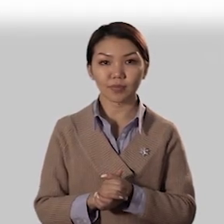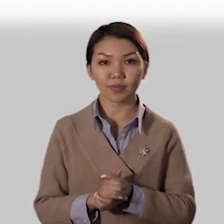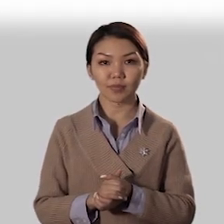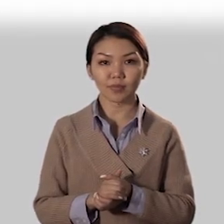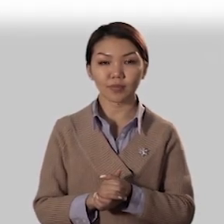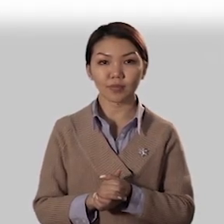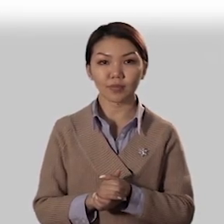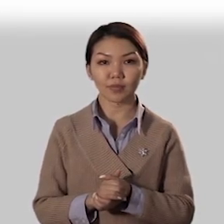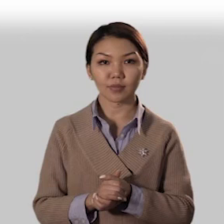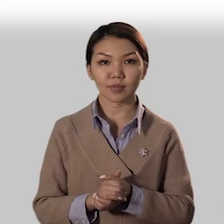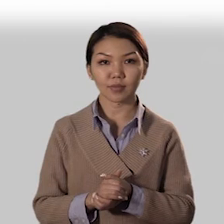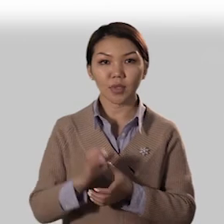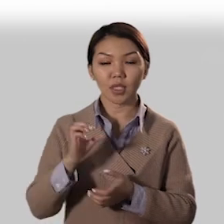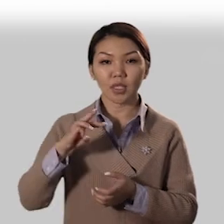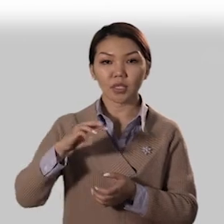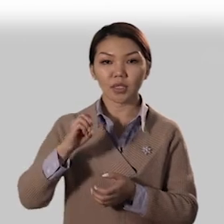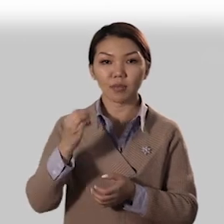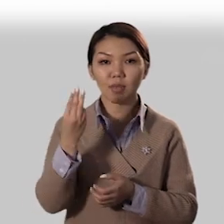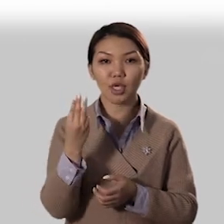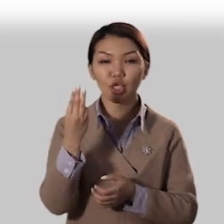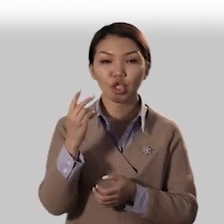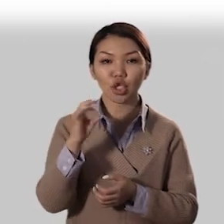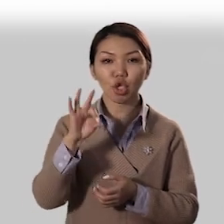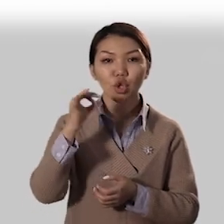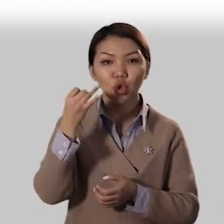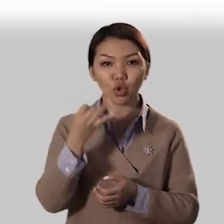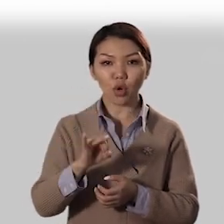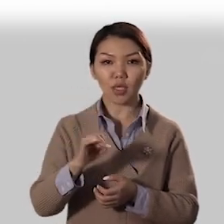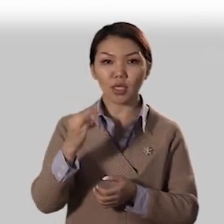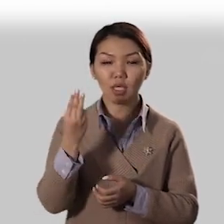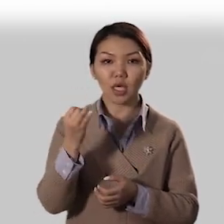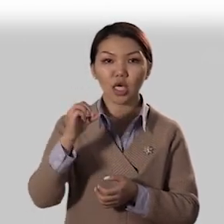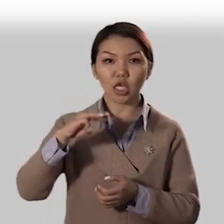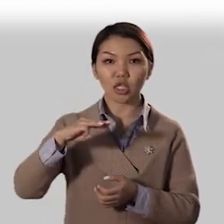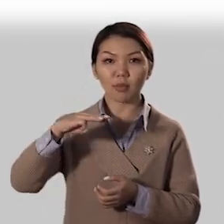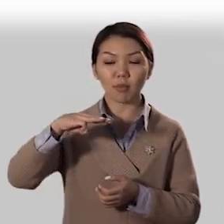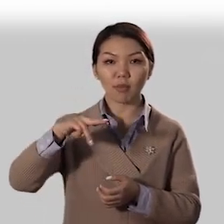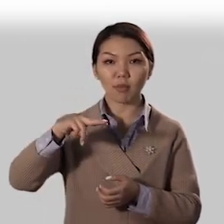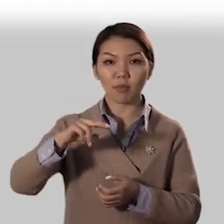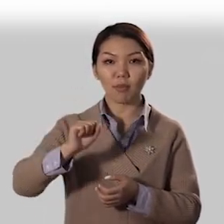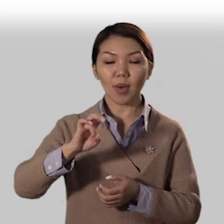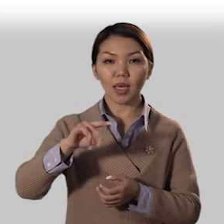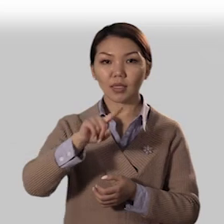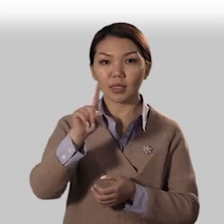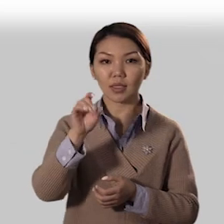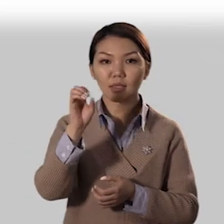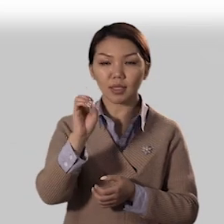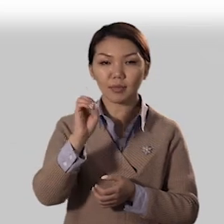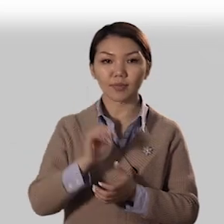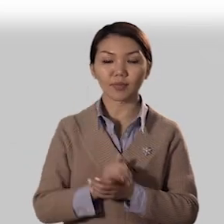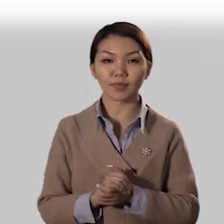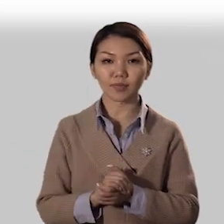правильный вариант смешной шимпанзе род существительных чаще всего